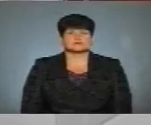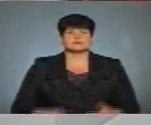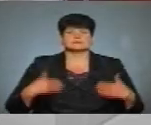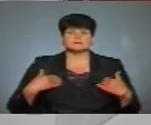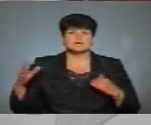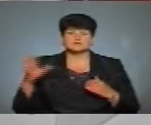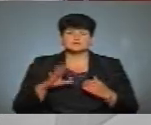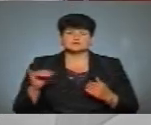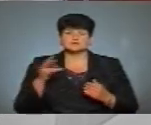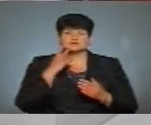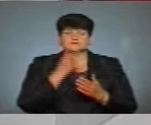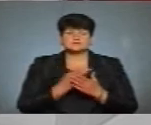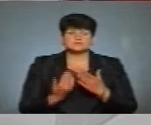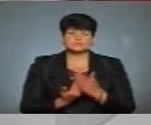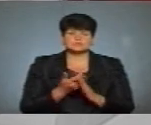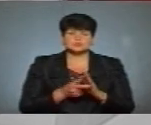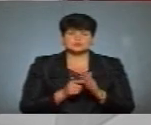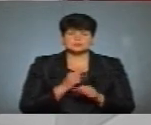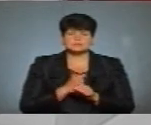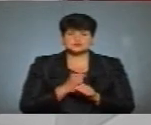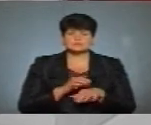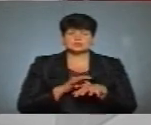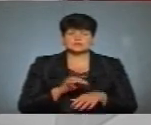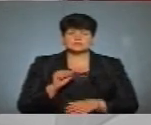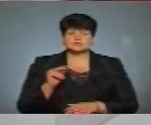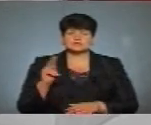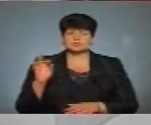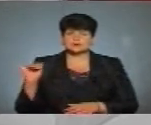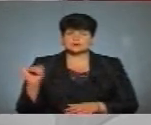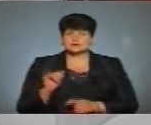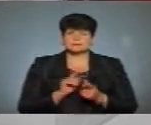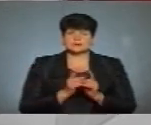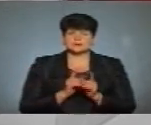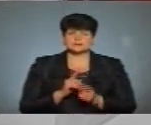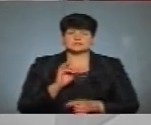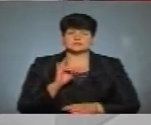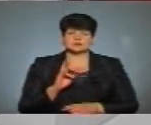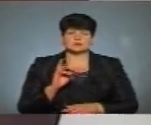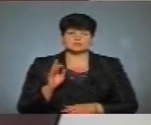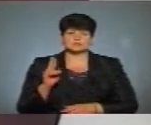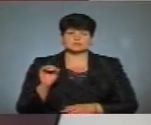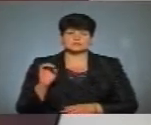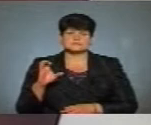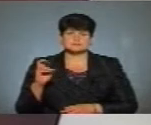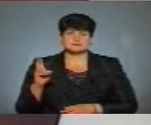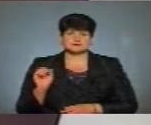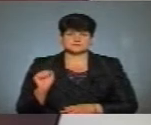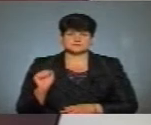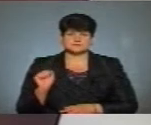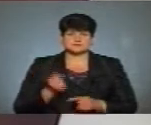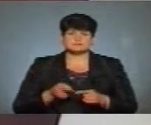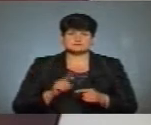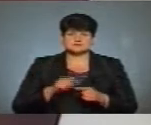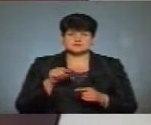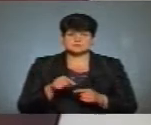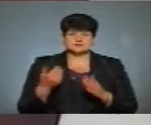Вітаю всіх, хто зараз з нами. Ви дивитесь новини. У студії працюють ведуча Анастасія Чечко і сурдоперекладач Надія Коцовська. У цьому